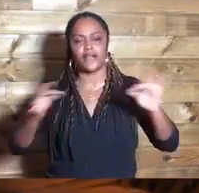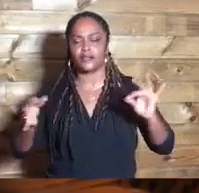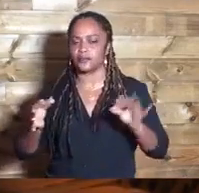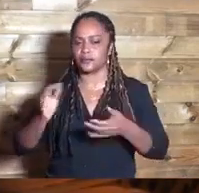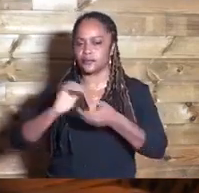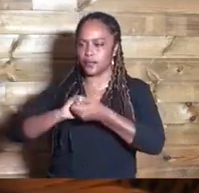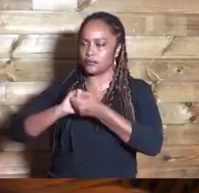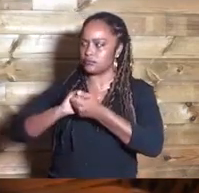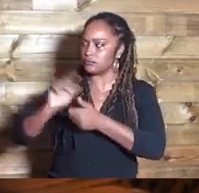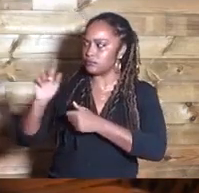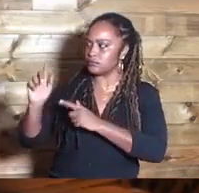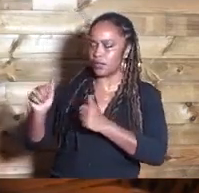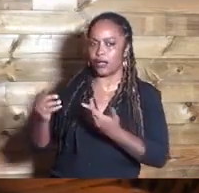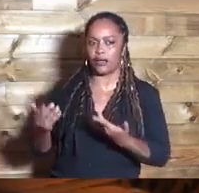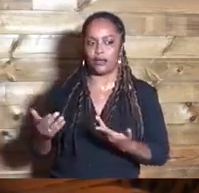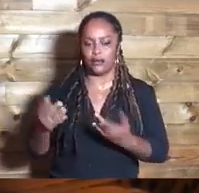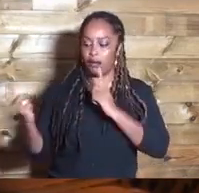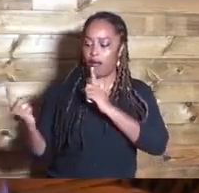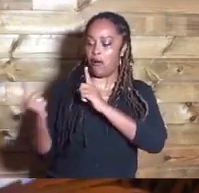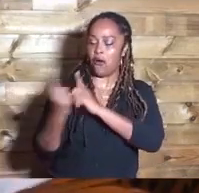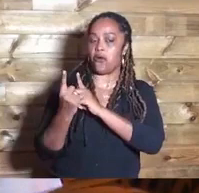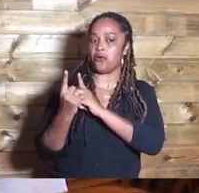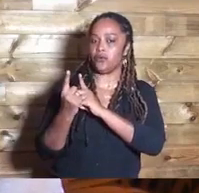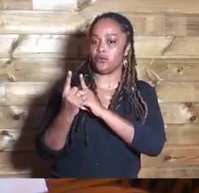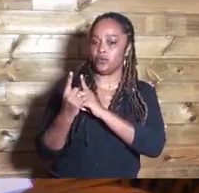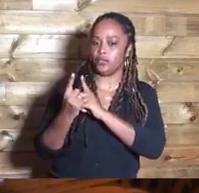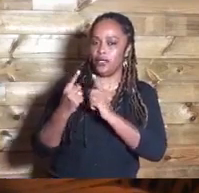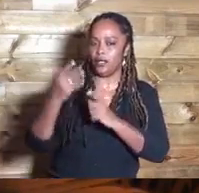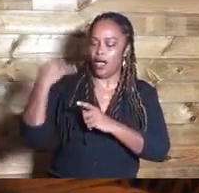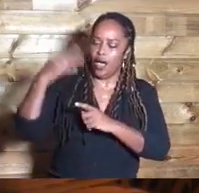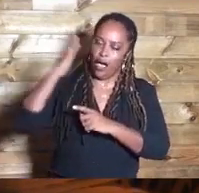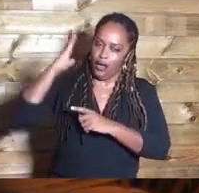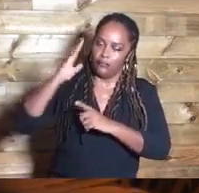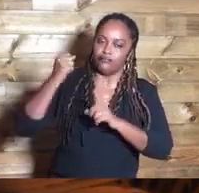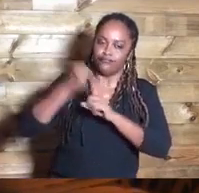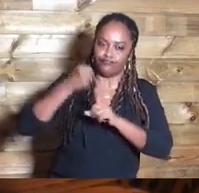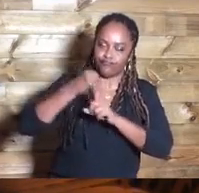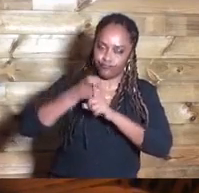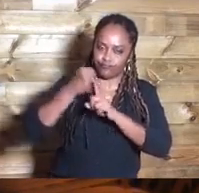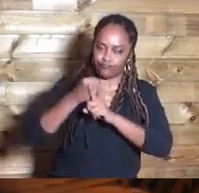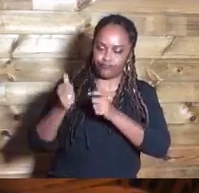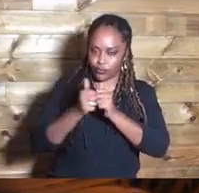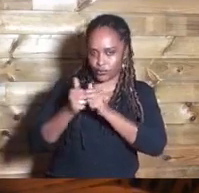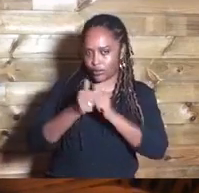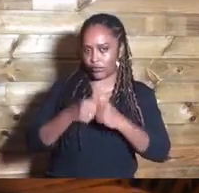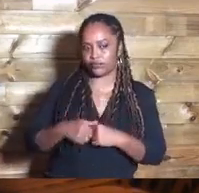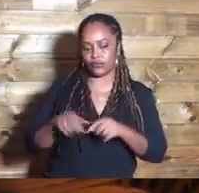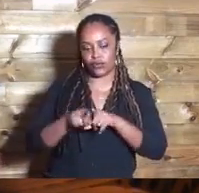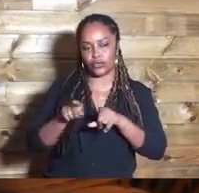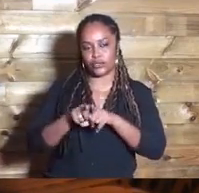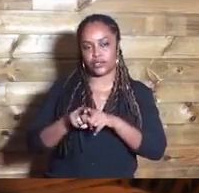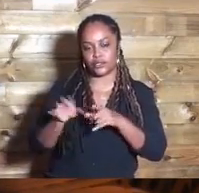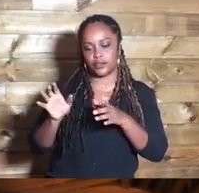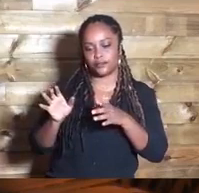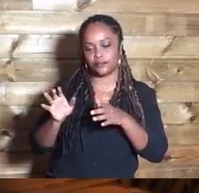en étant, en ayant la chance de contrer, nous militer ensemble, nous-mêmes partager local à